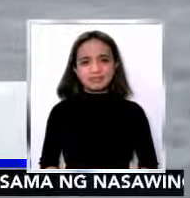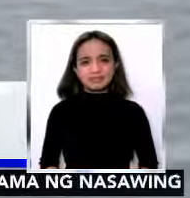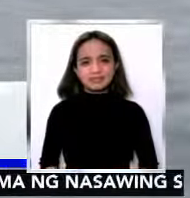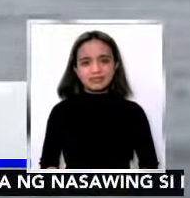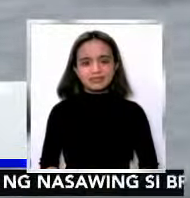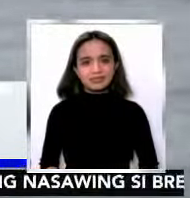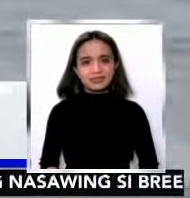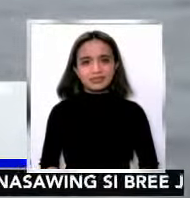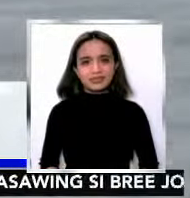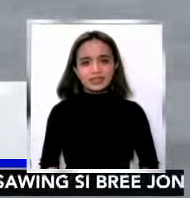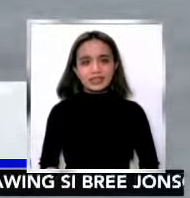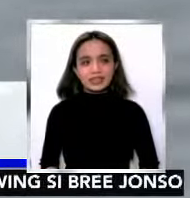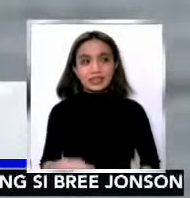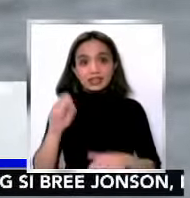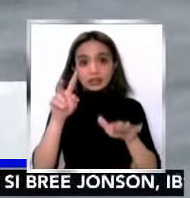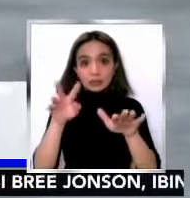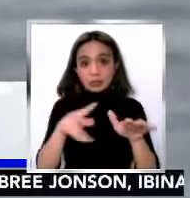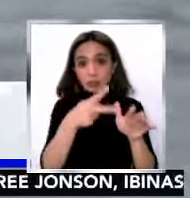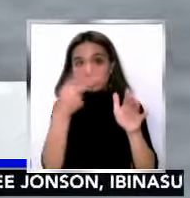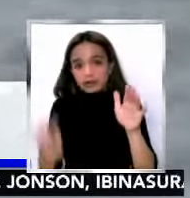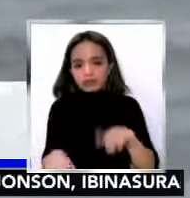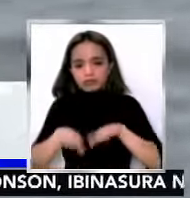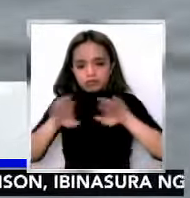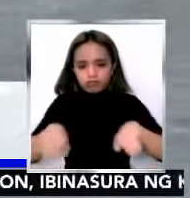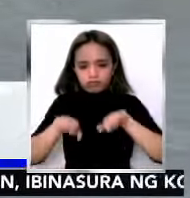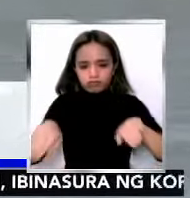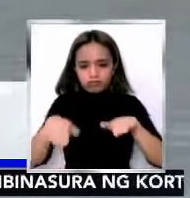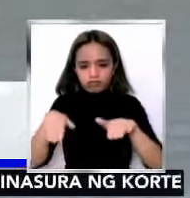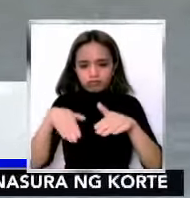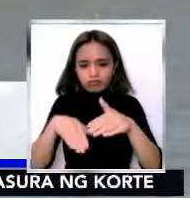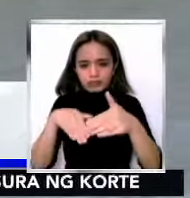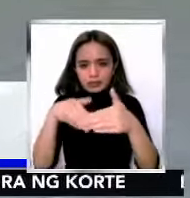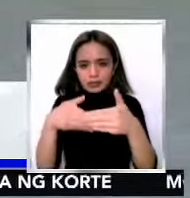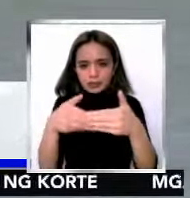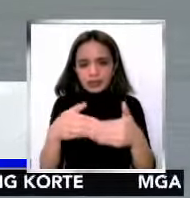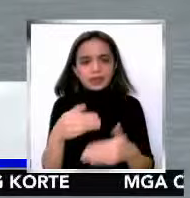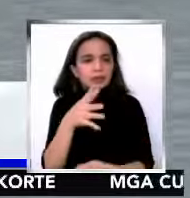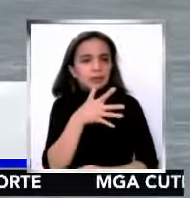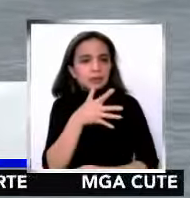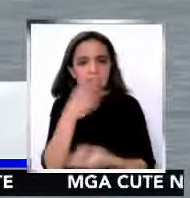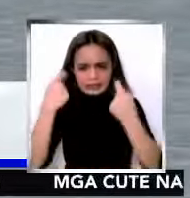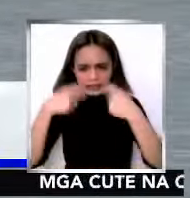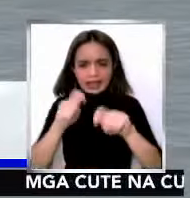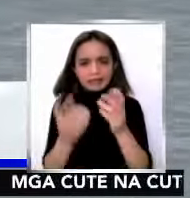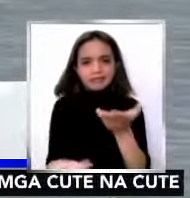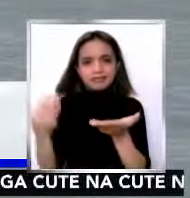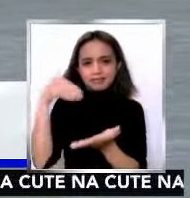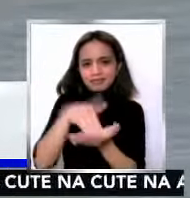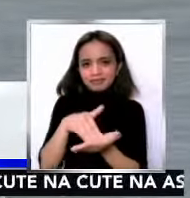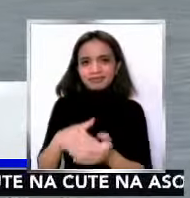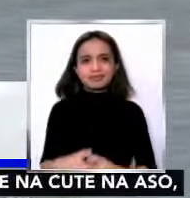Pag nahuhulog, lalangoy lang si Gordy palapit sa kanyang mami at try ulit.